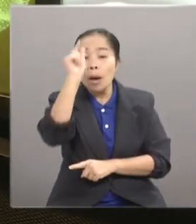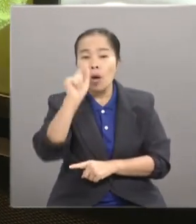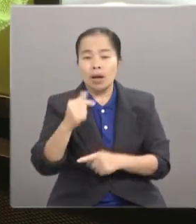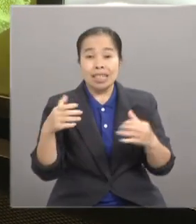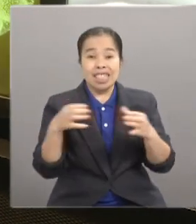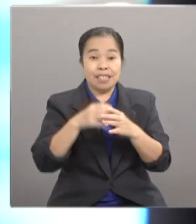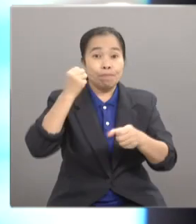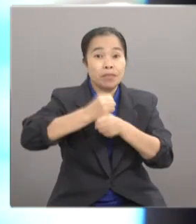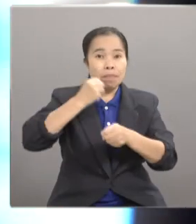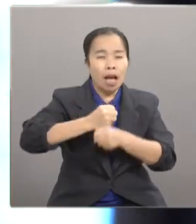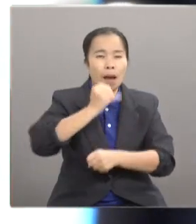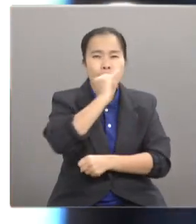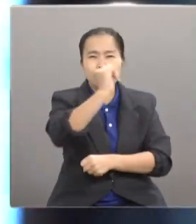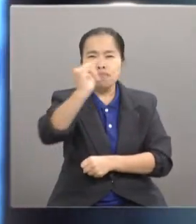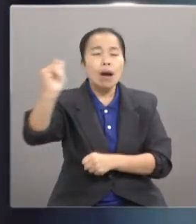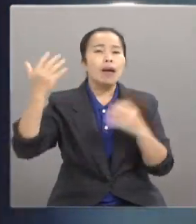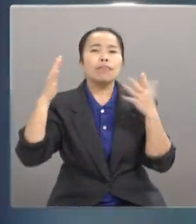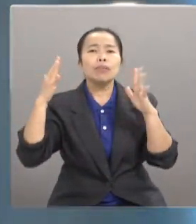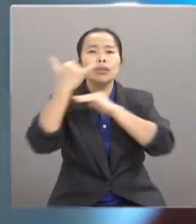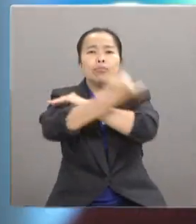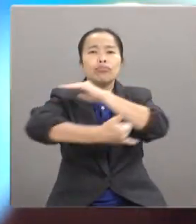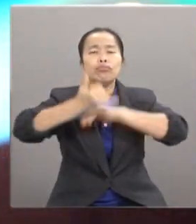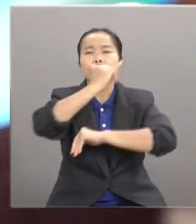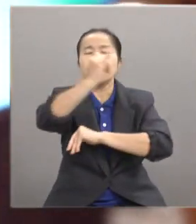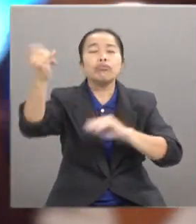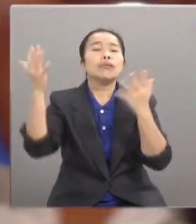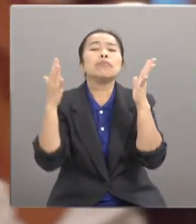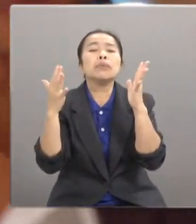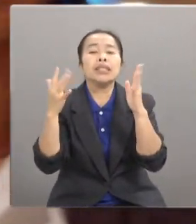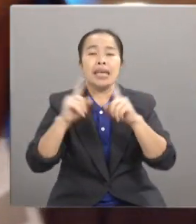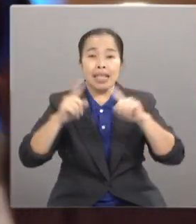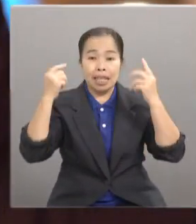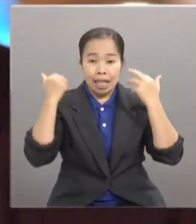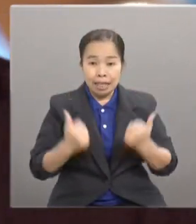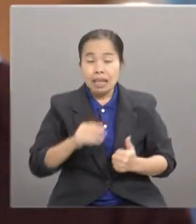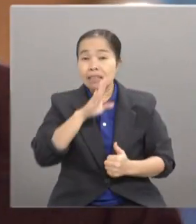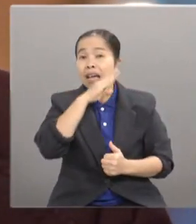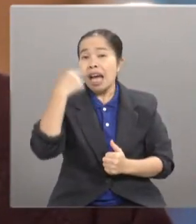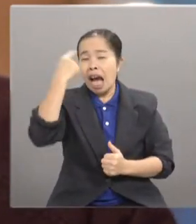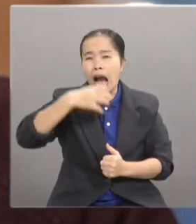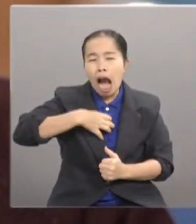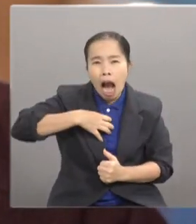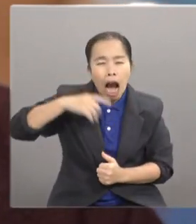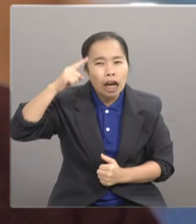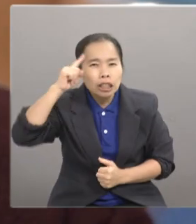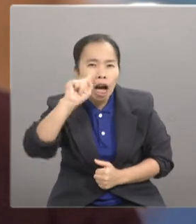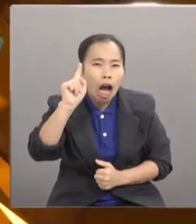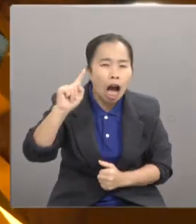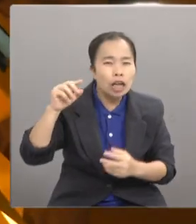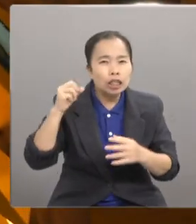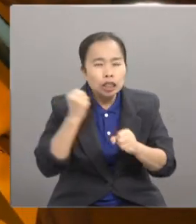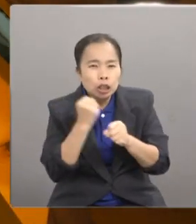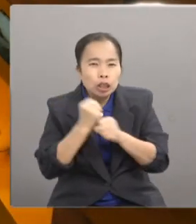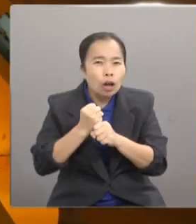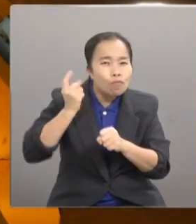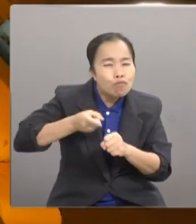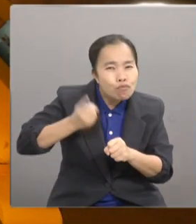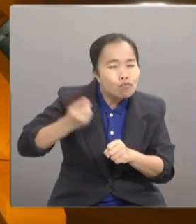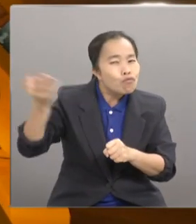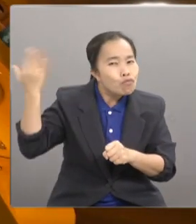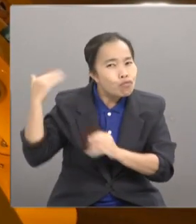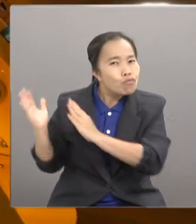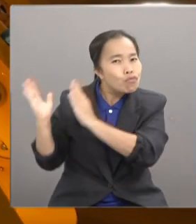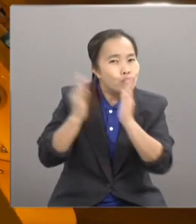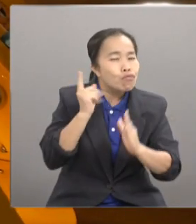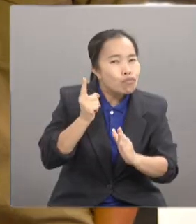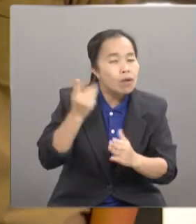ทมงานไม่ได้เดนทางไปถายทำที่ตางประเทศเหือนที่ผ่านมาสำหรบแน ๆ ทอยากรู้คามเย่มค่นของรายการว่าจะยังคงเหือนเดิมอยู่ห